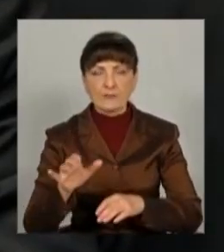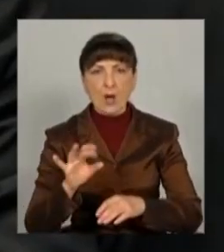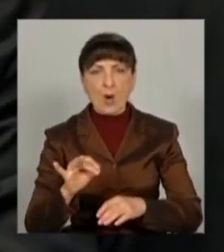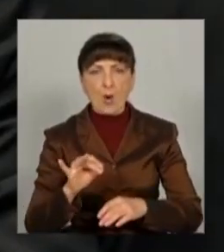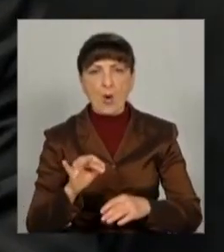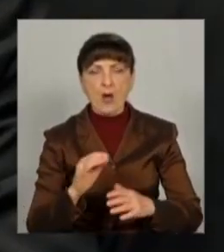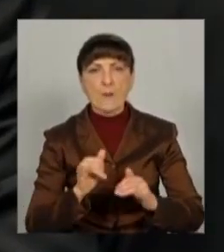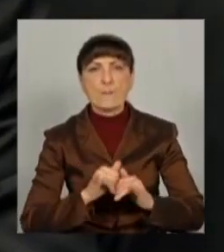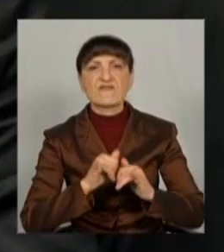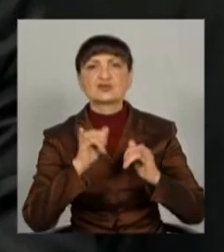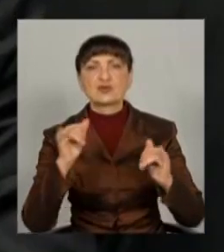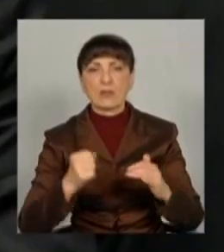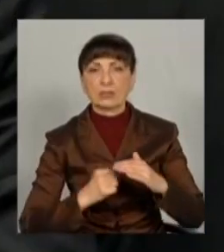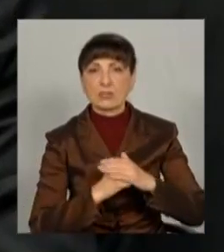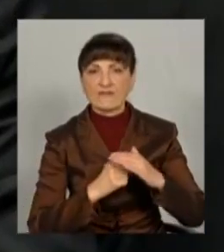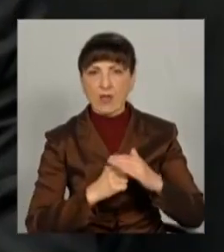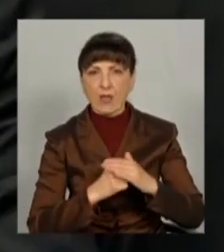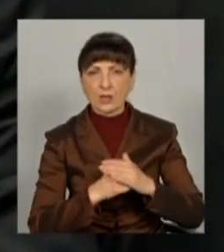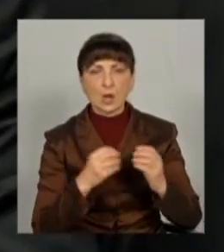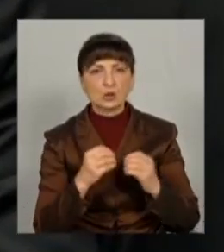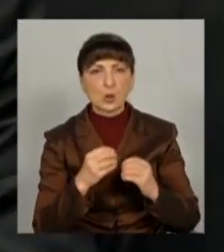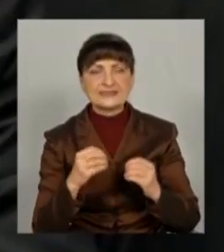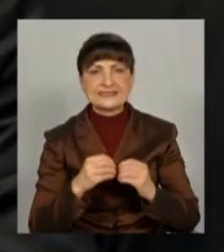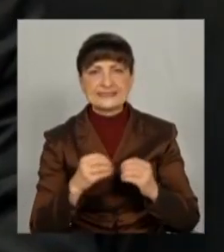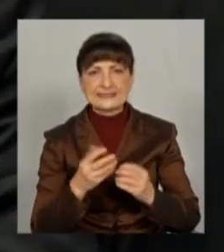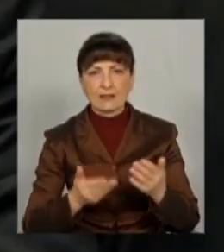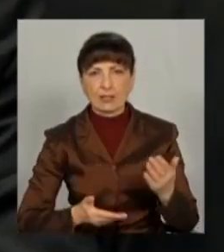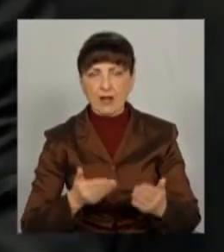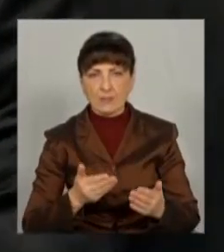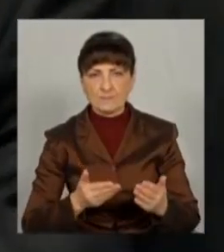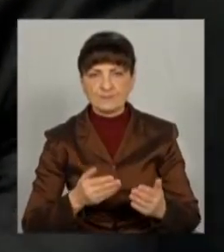выходного давления после ГРС-300 до 10 кг.